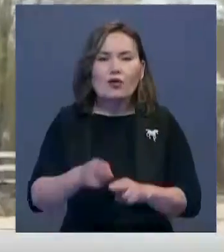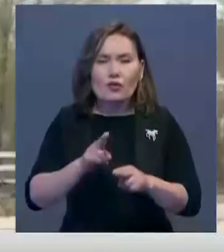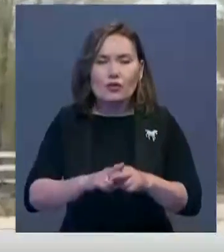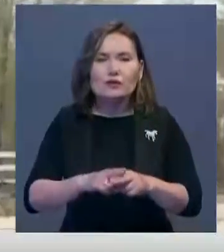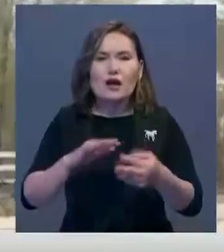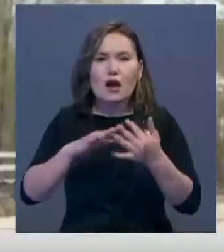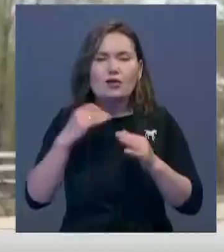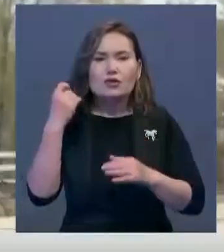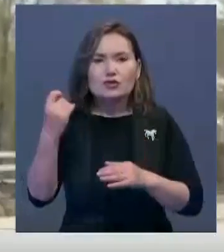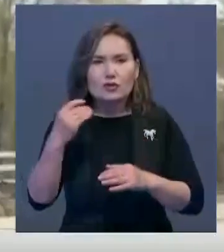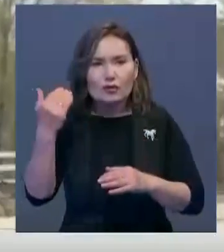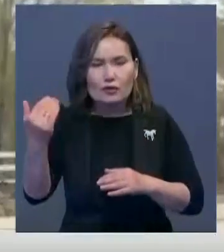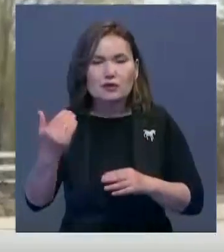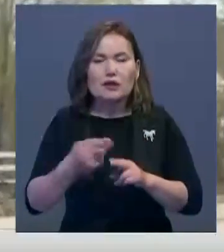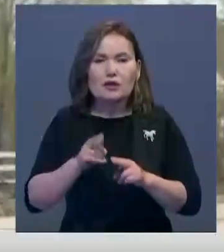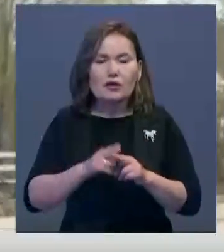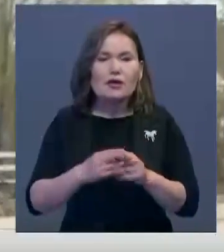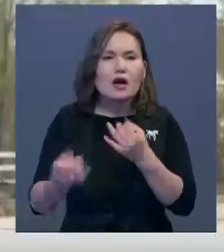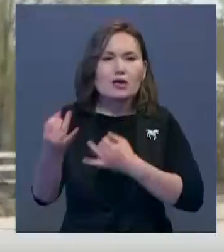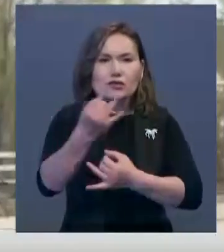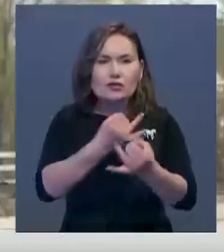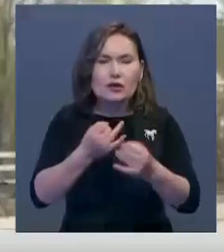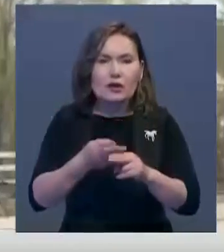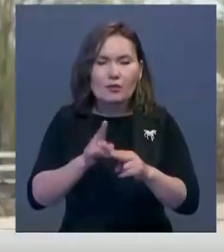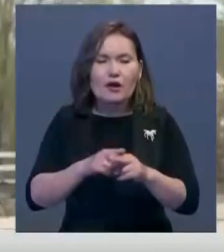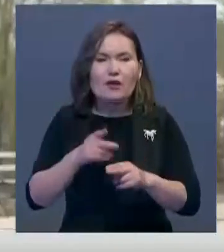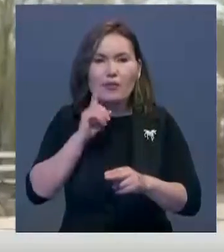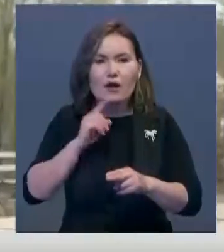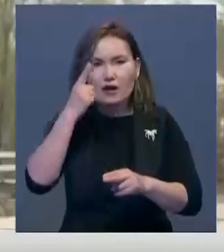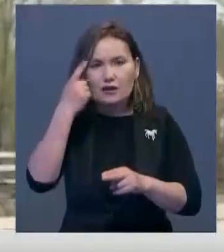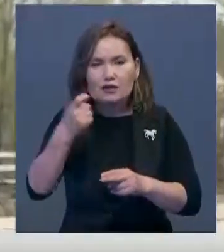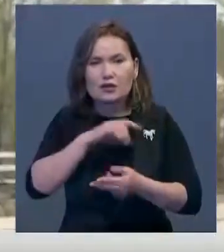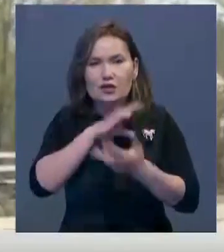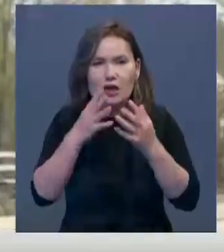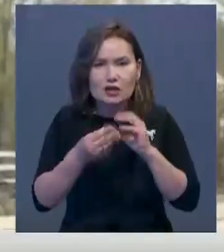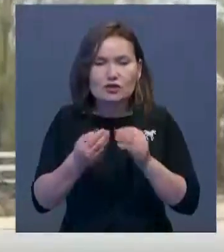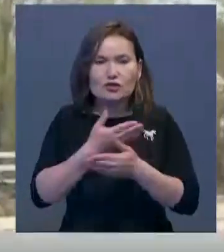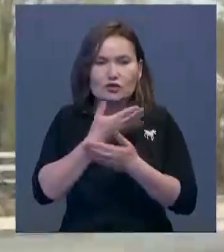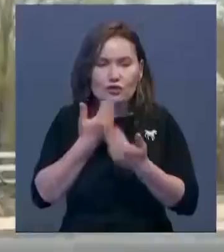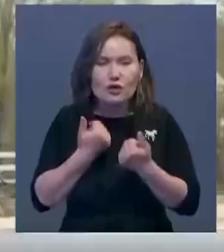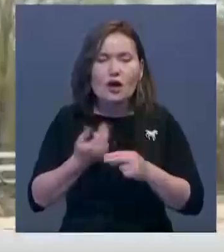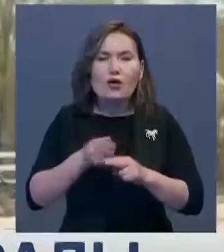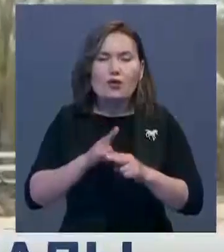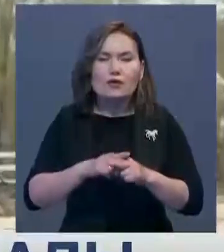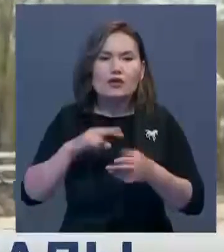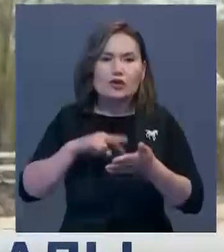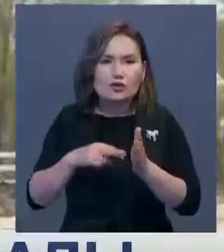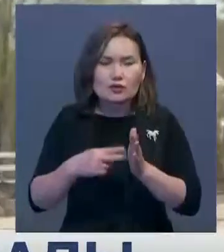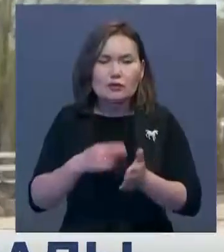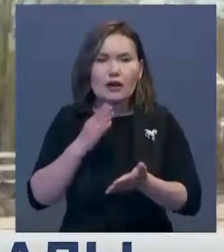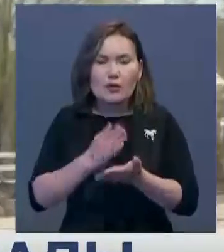ескерту бердік. Алайда осы уақытқа дейін сол ескертудің нәтиже болмай отыр. Біз енді осы қазір жоспарлап